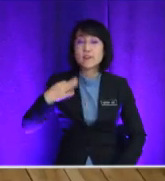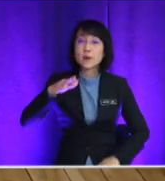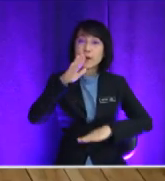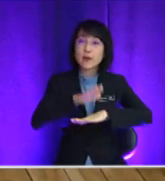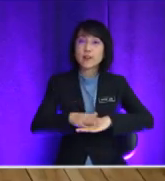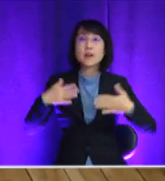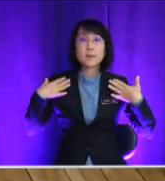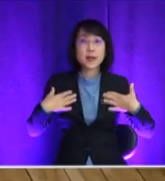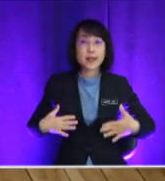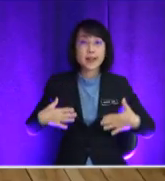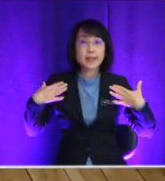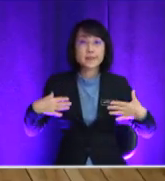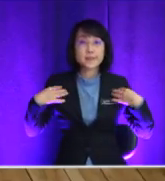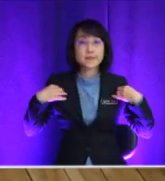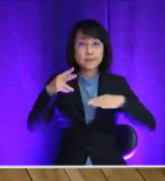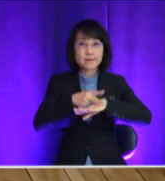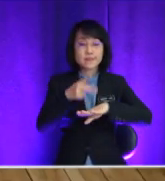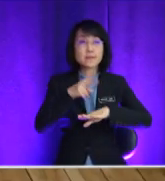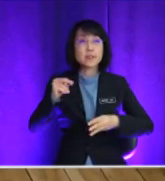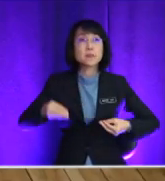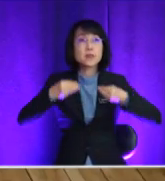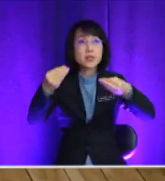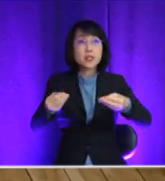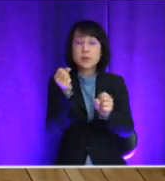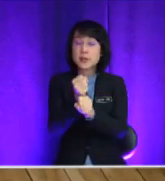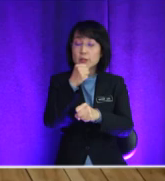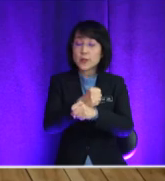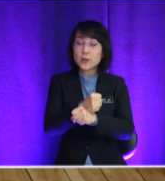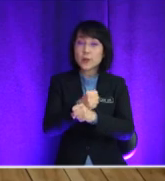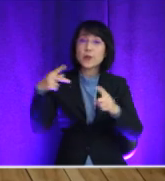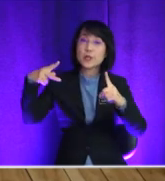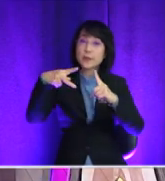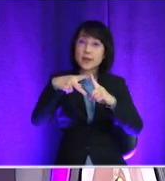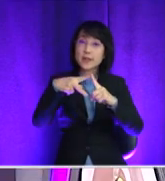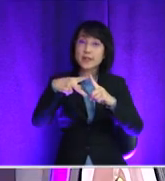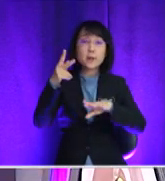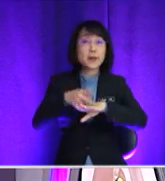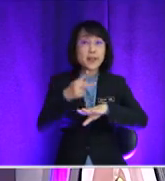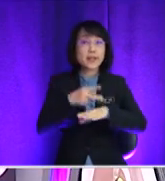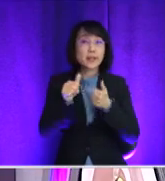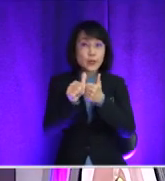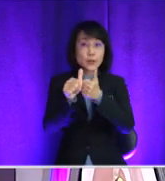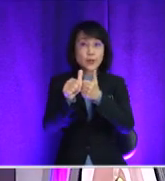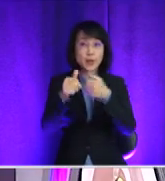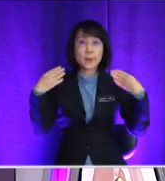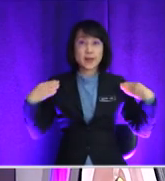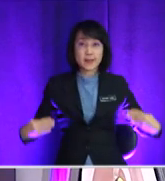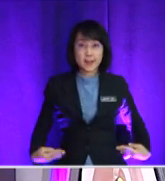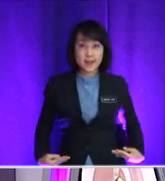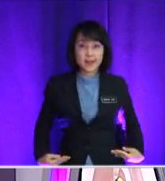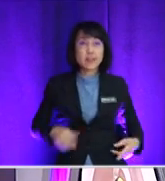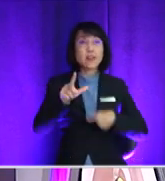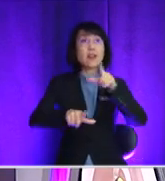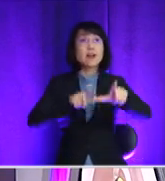jadi dia memberi bentuk kepada pakaian kita mengikut badannya Oke langkah menjahit